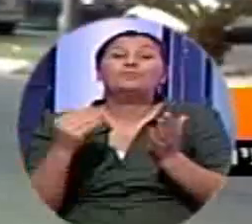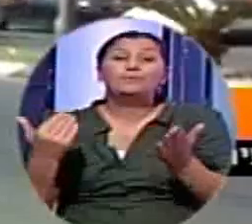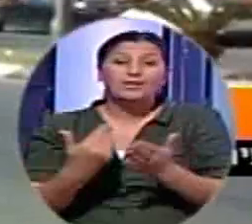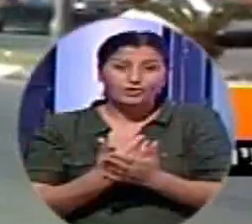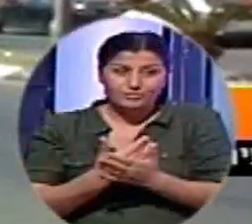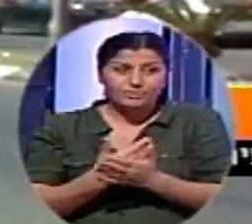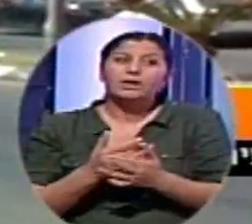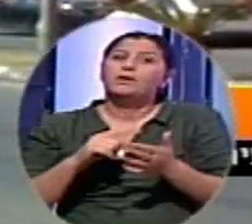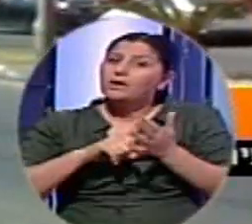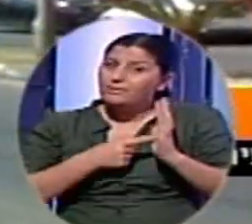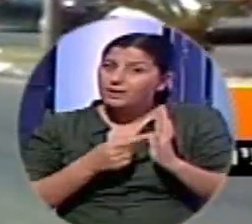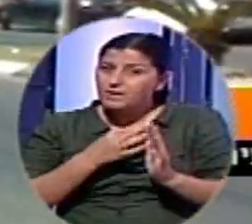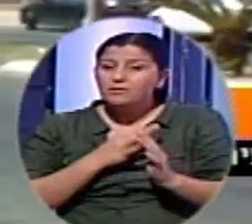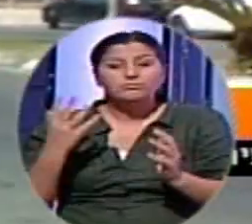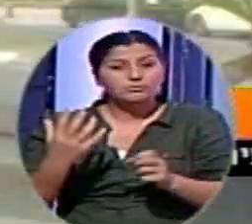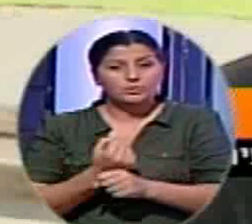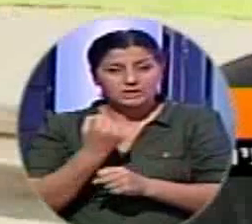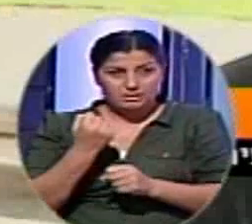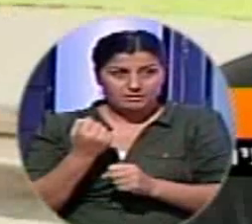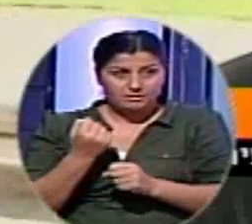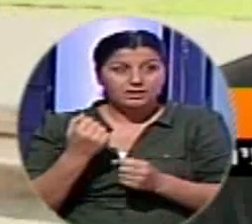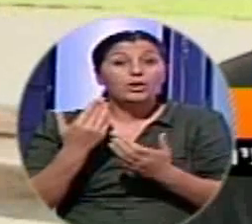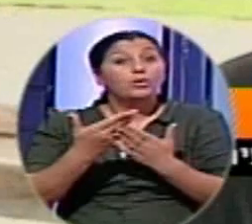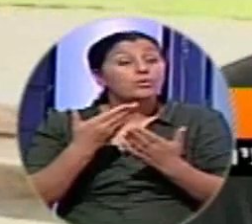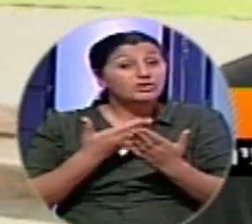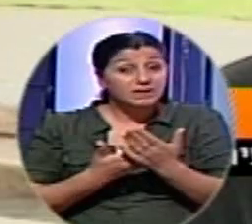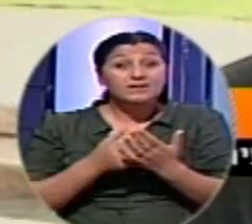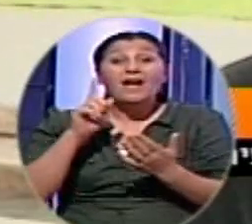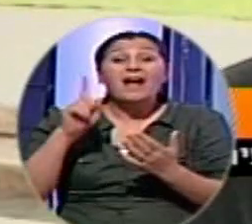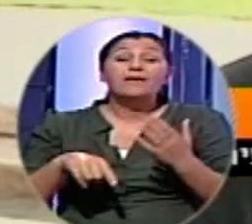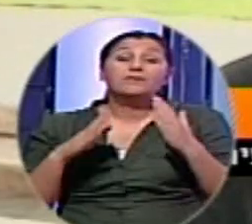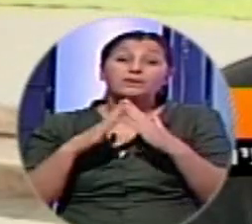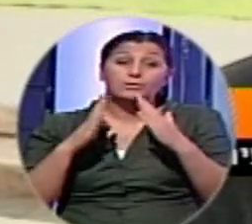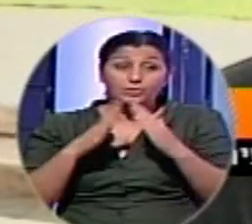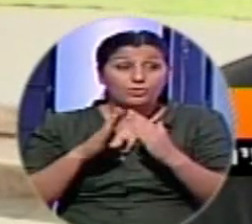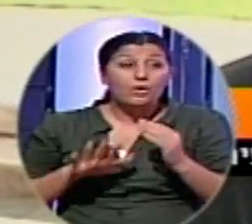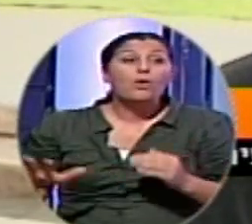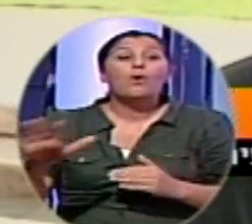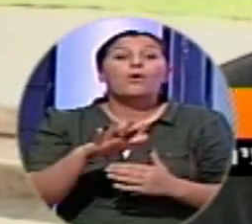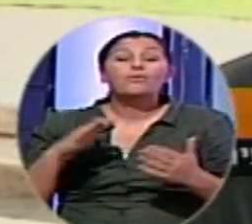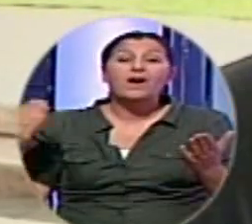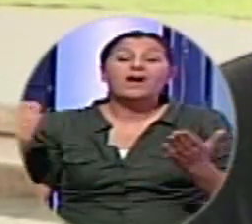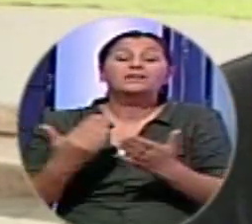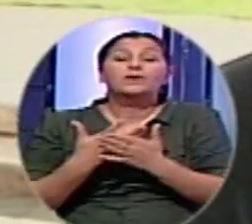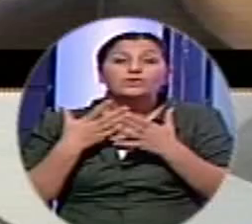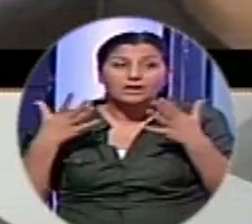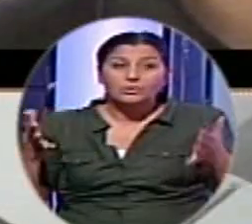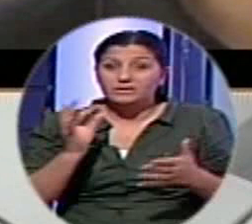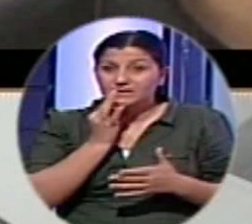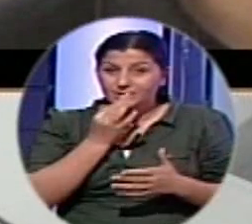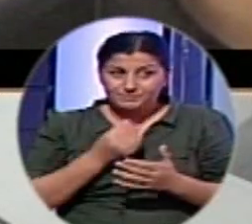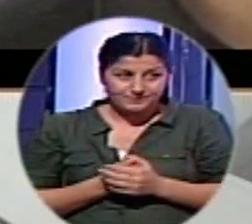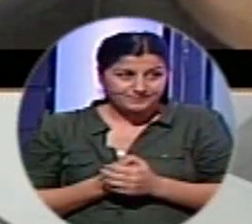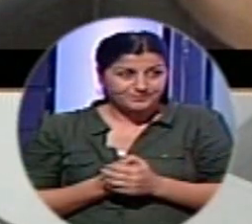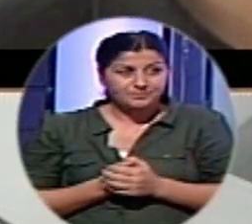ואנחנו מתכוונים להוציא לפועל תוכנית של יותר מ-1,000 יחידות דיור, רובע חדש גדול באופקים לצעירים. אז בן,